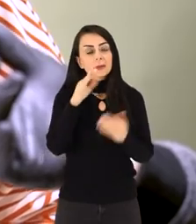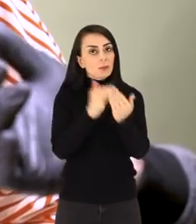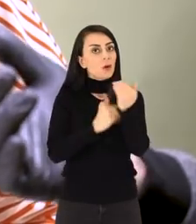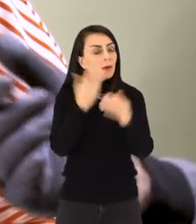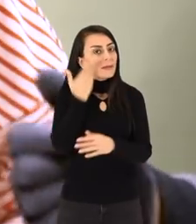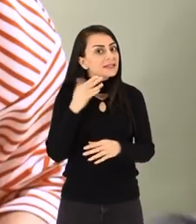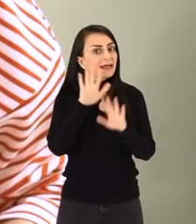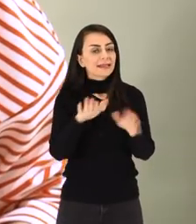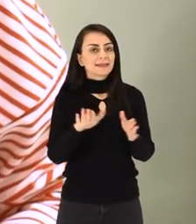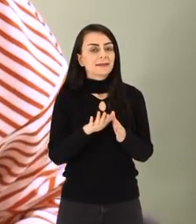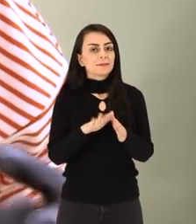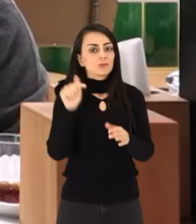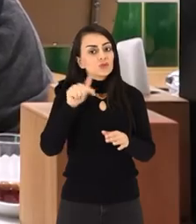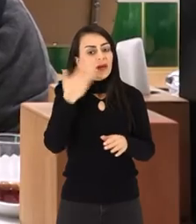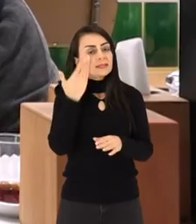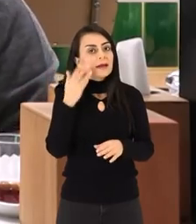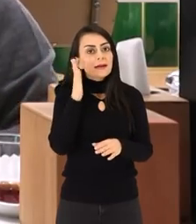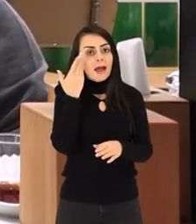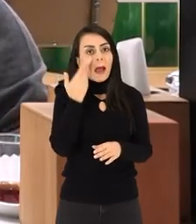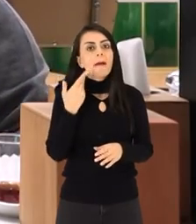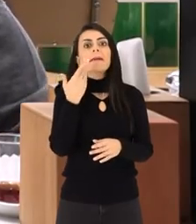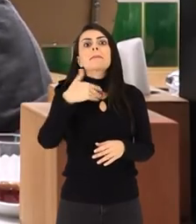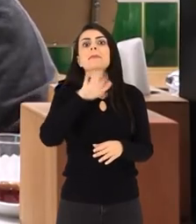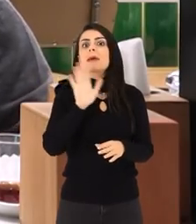programı izledim. İzlemeden gelir. Herkes mi hazır geliyor?